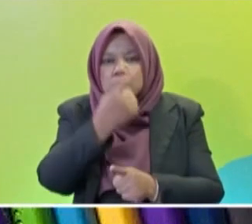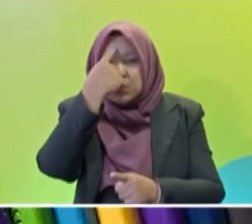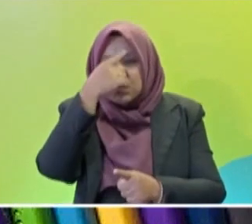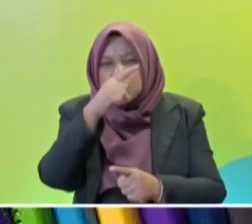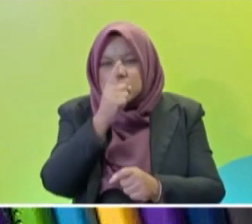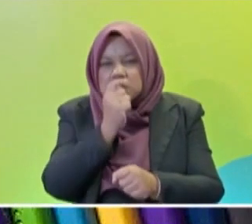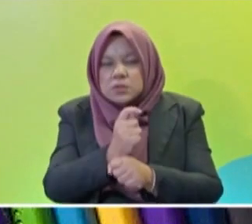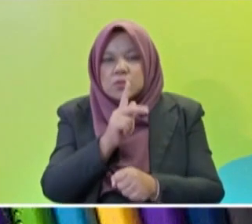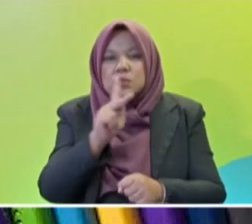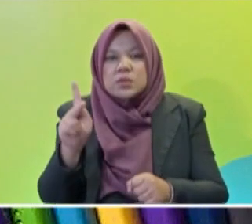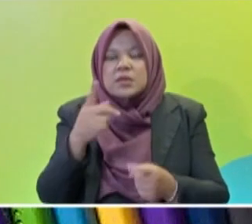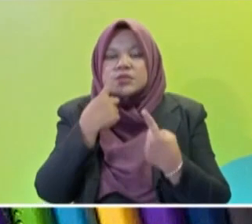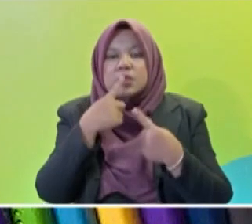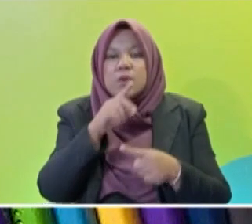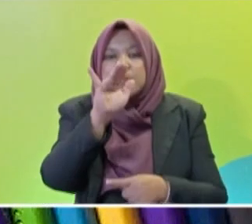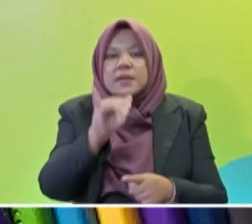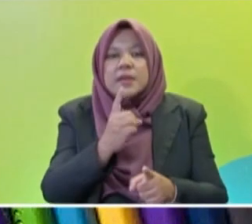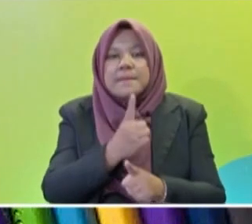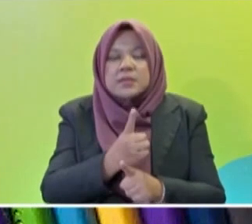jawaban yang betul